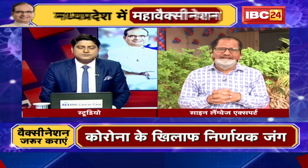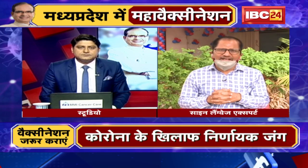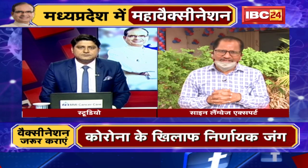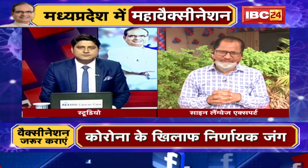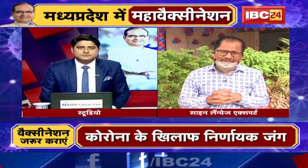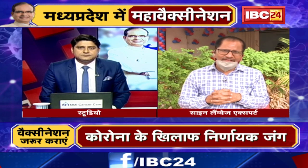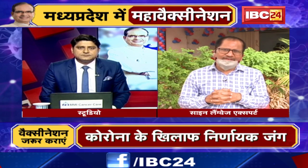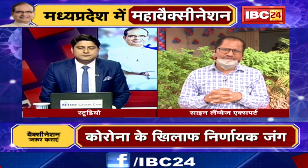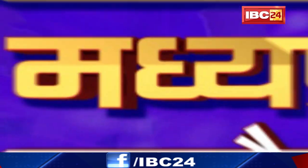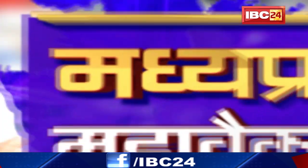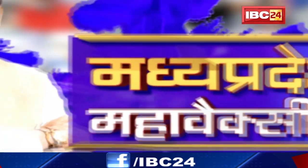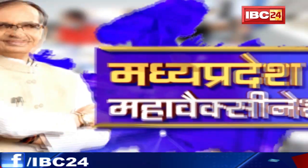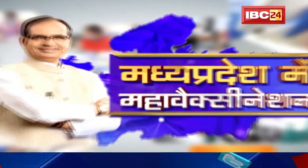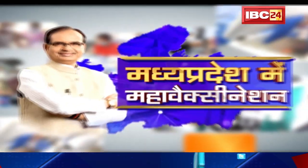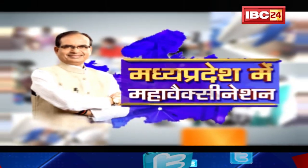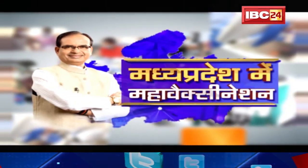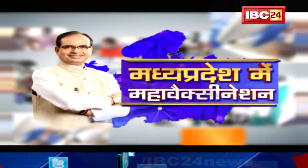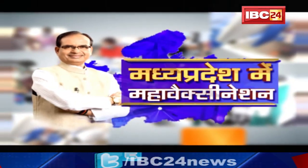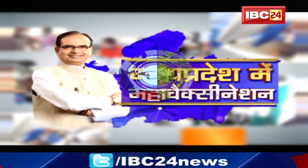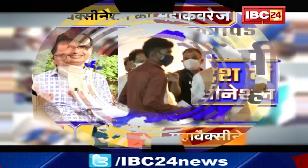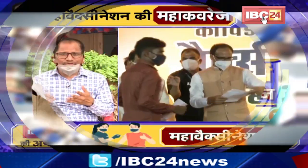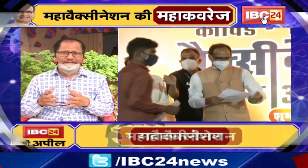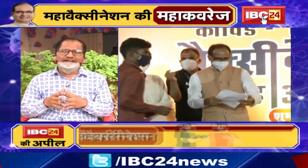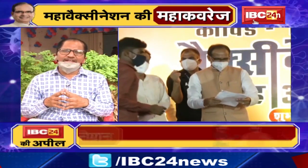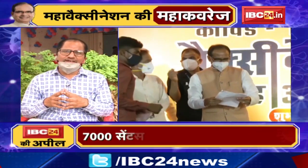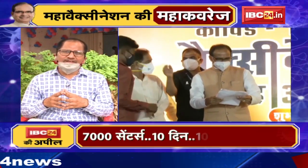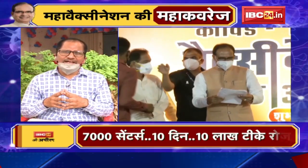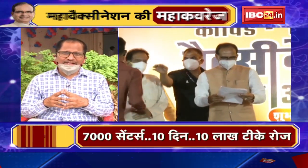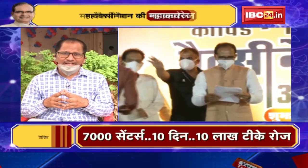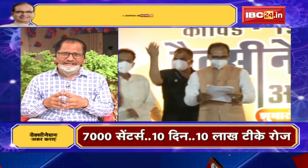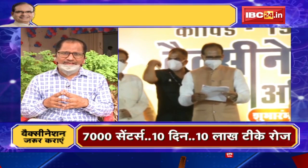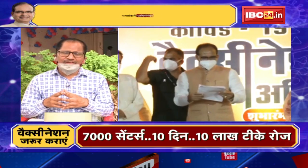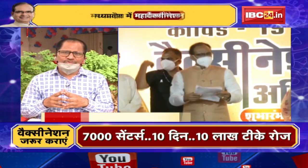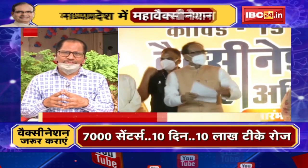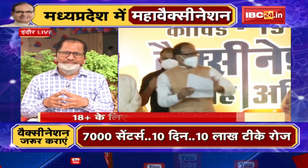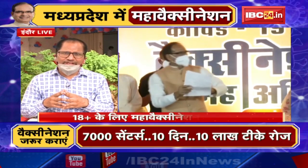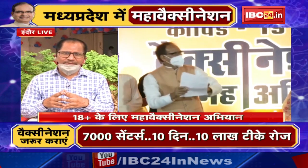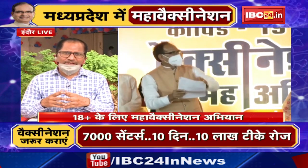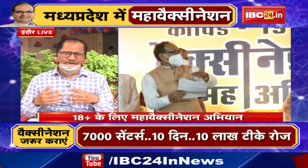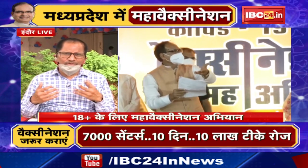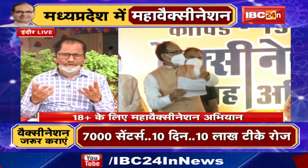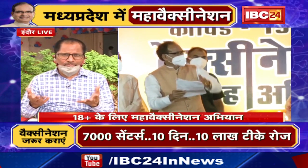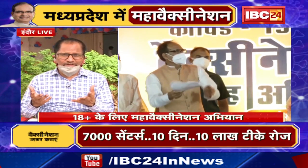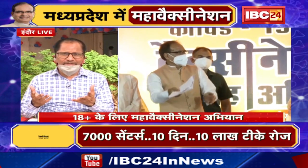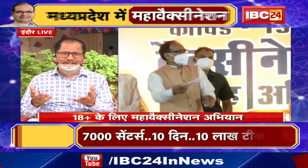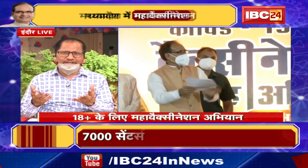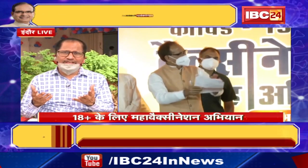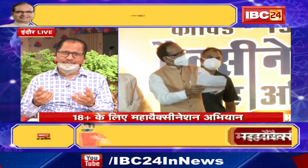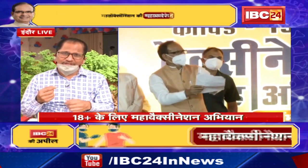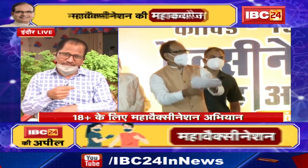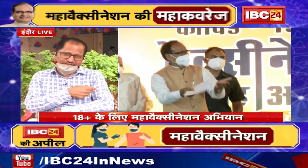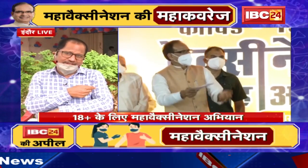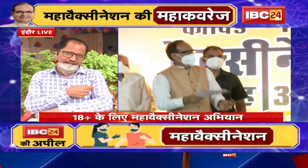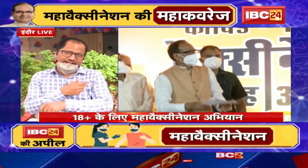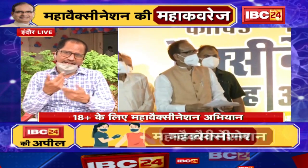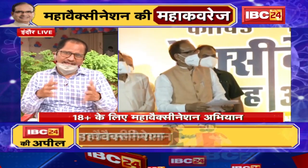जी हाँ, एक्चुअल में जो मूकबधिर बच्चे हैं वो खुद भी वीडियोस बनाकर डाल रहे हैं सोशल मीडिया पे और लोगों को मोटिवेट कर